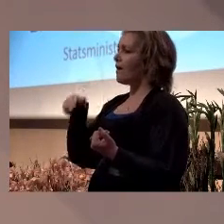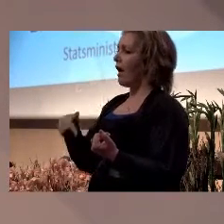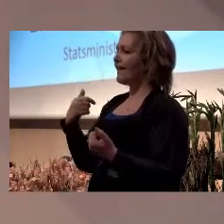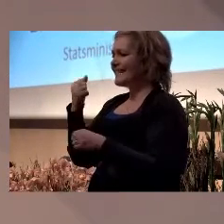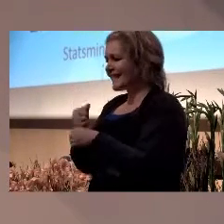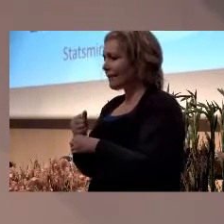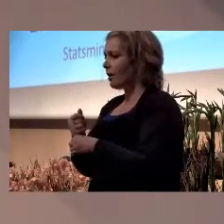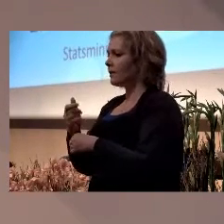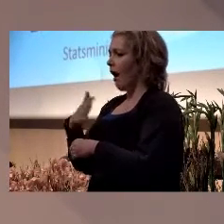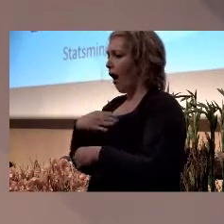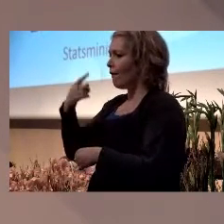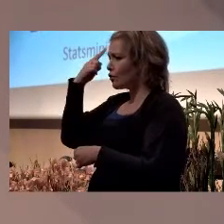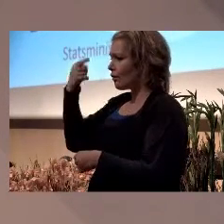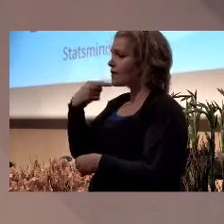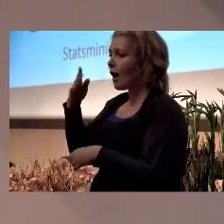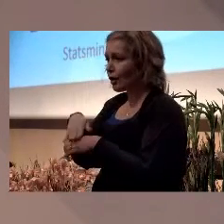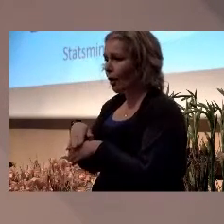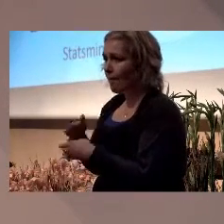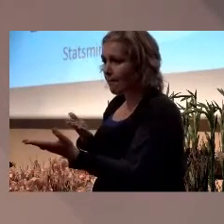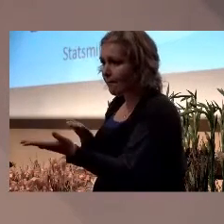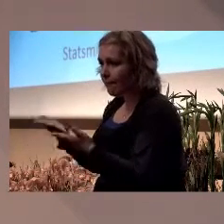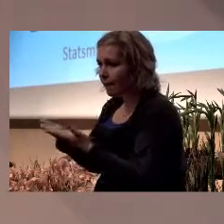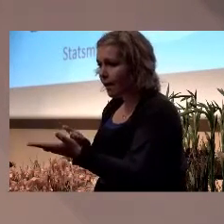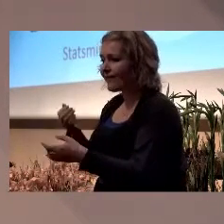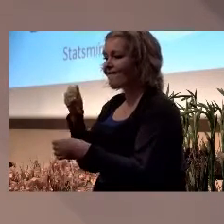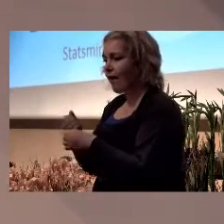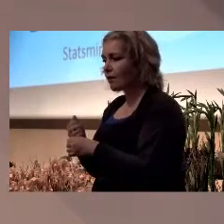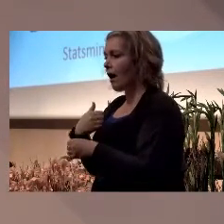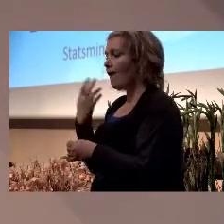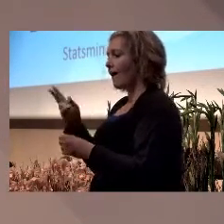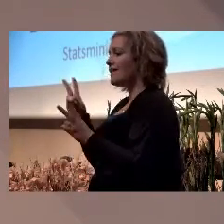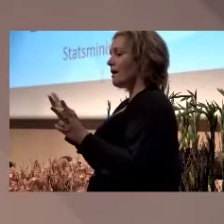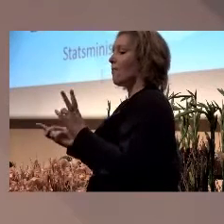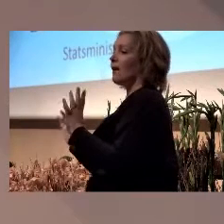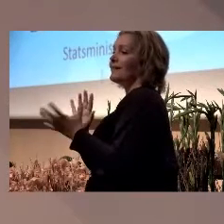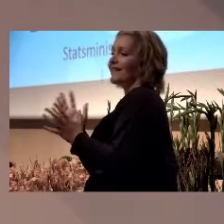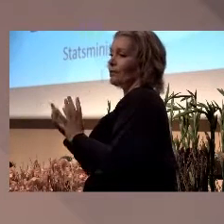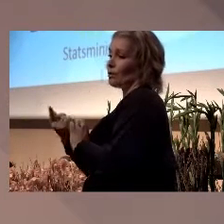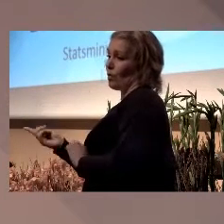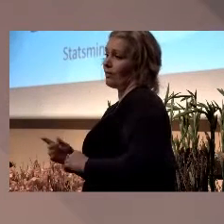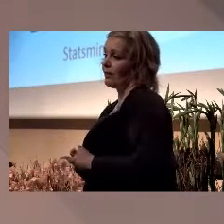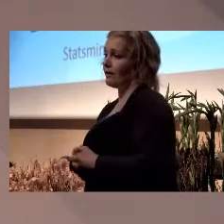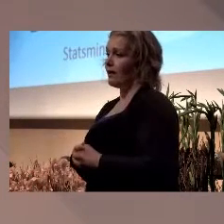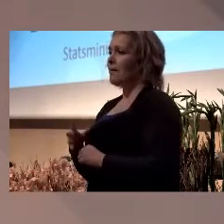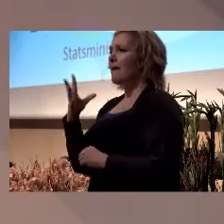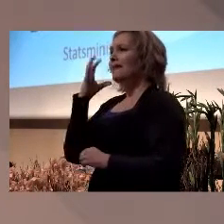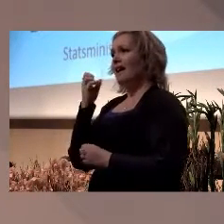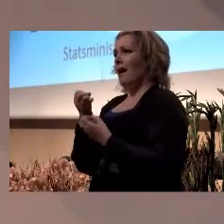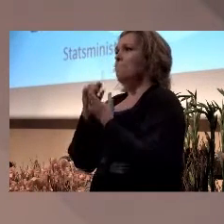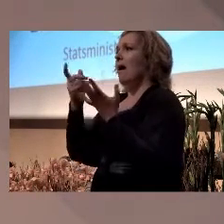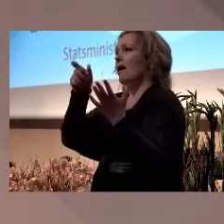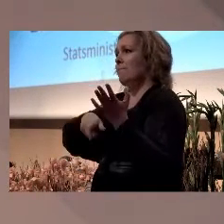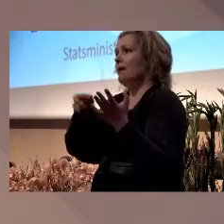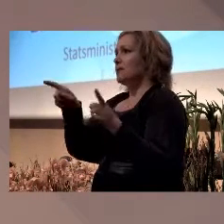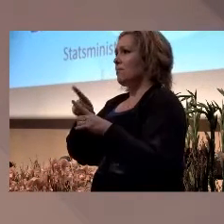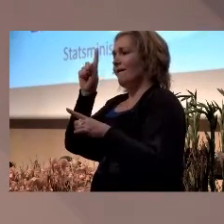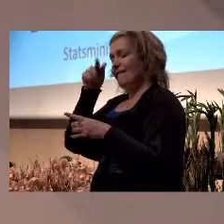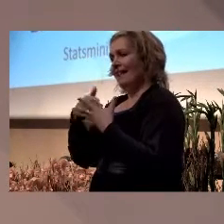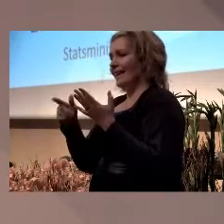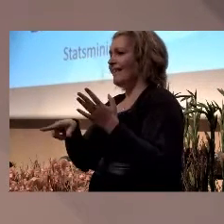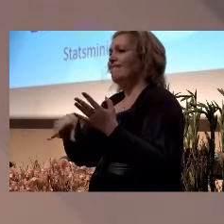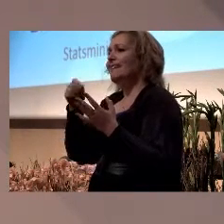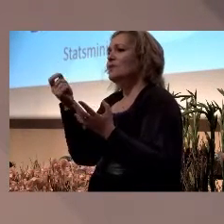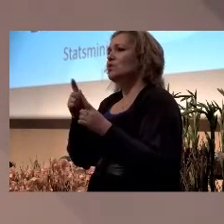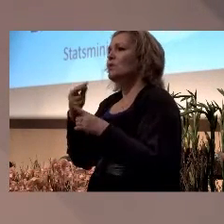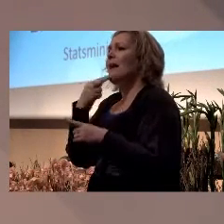være sikker på at de har forstått hva du snakker om, for de faktisk har vært i samme situasjon. Dessverre er det mange pasienter som ikke vet at det